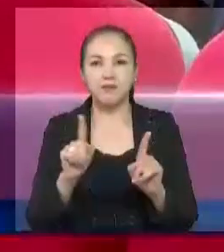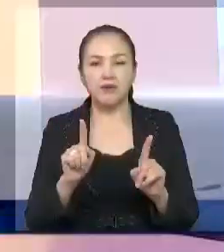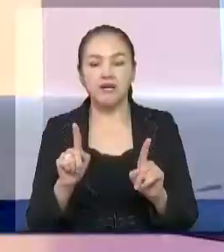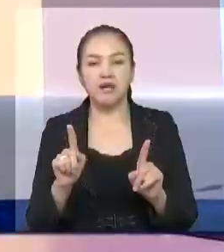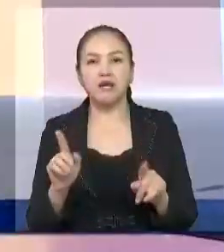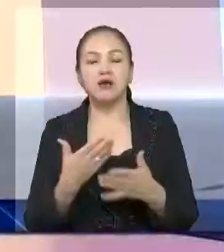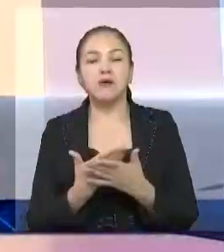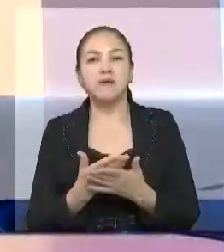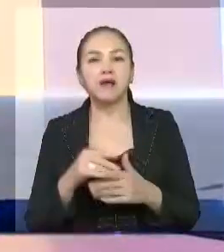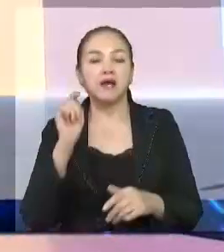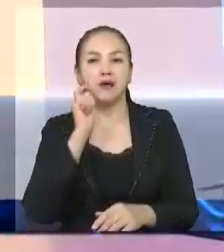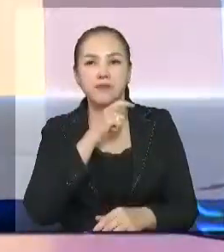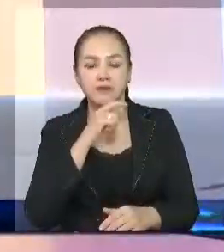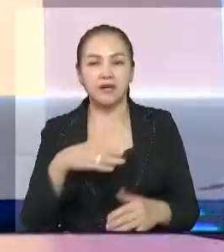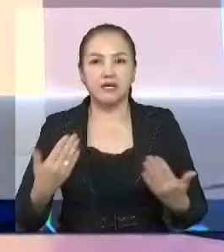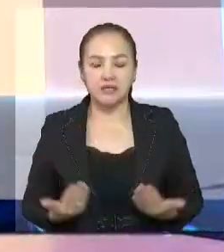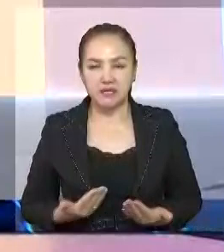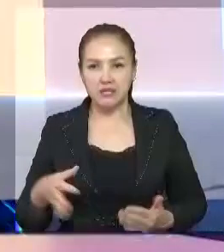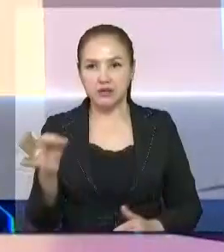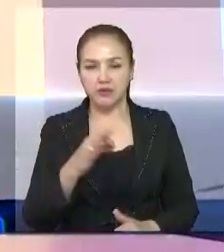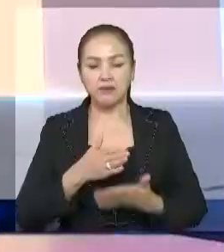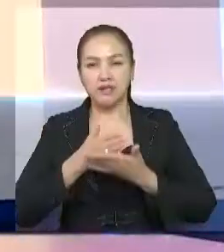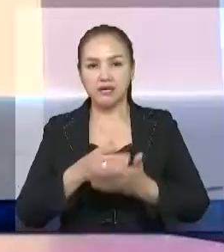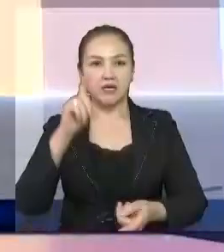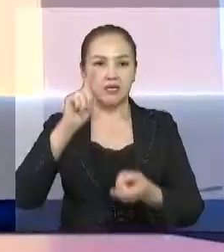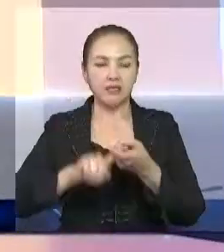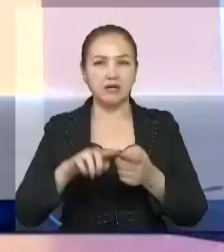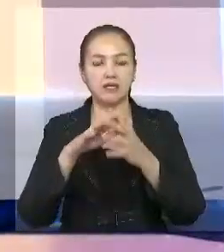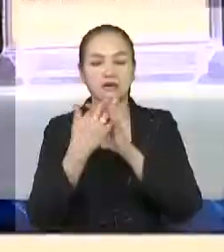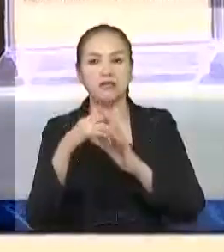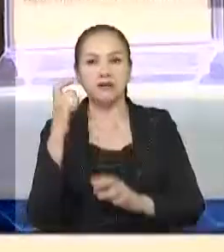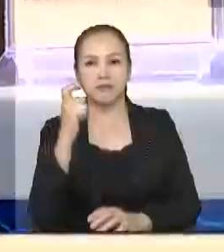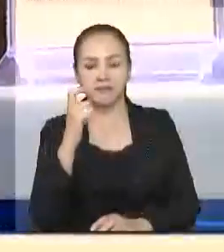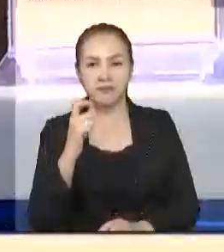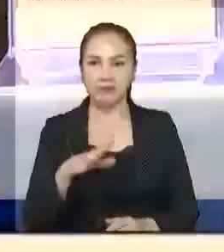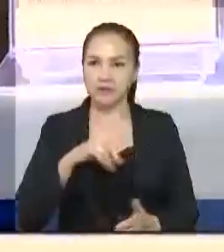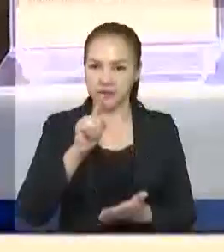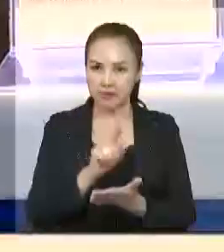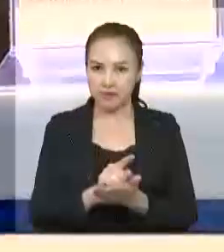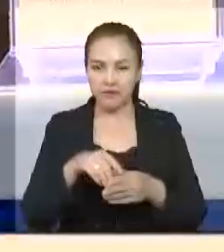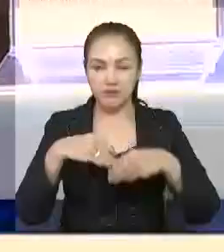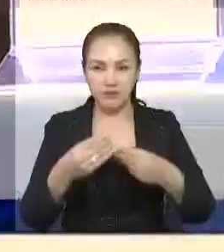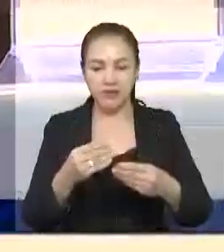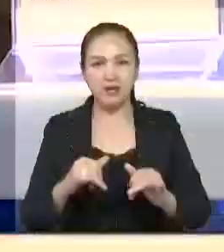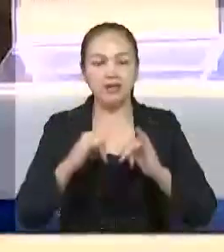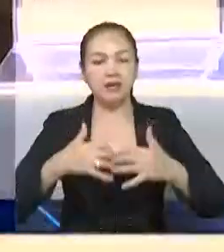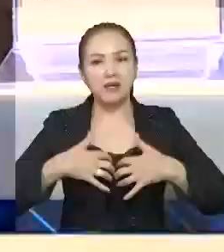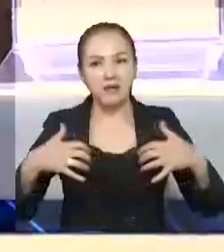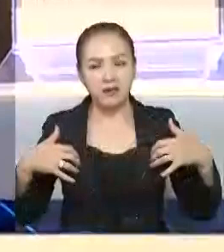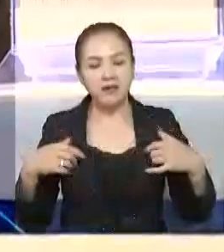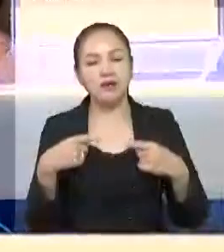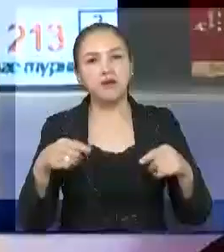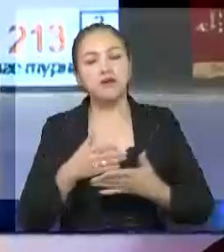поскольку социально-экономическое положение жителей области напрямую связано с сельским хозяйством, приоритет должен быть отдан не только развитию животноводства, но и